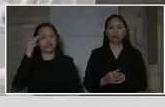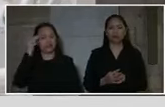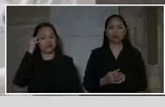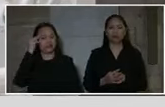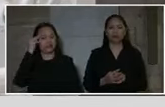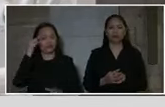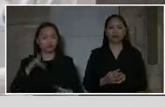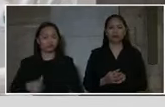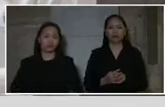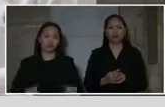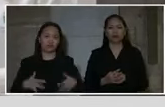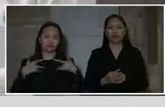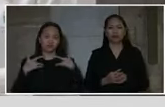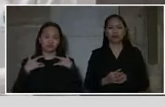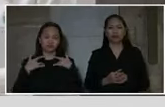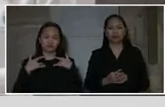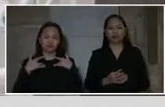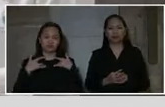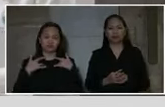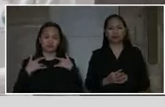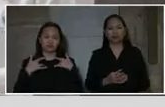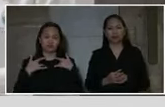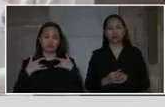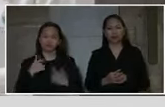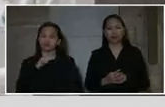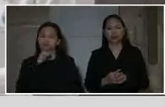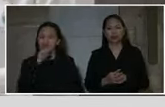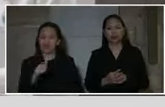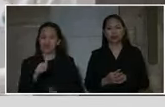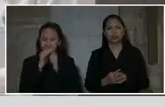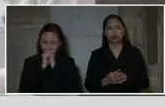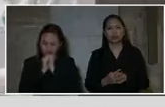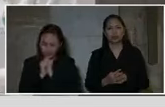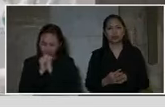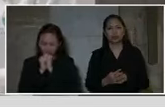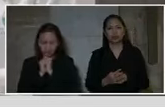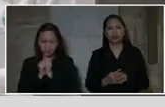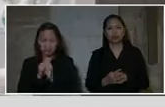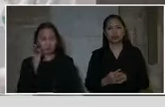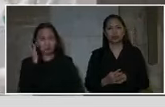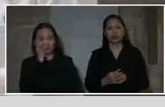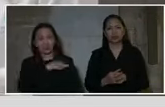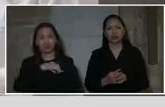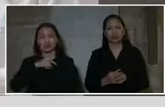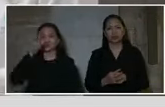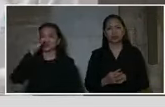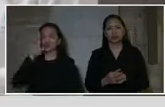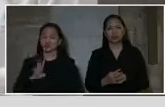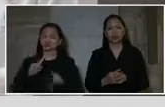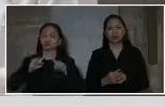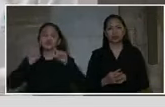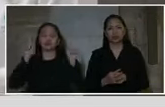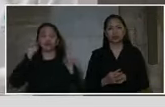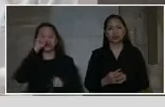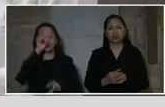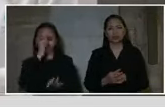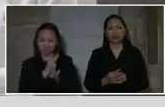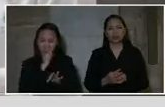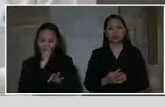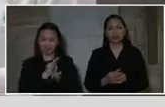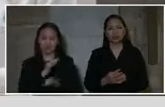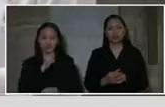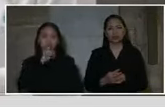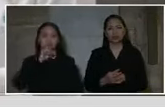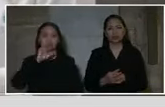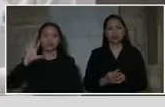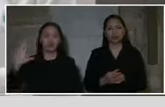buhay, na hindi sumasamba sa Diyos-Diyosan, tapat sa pangako